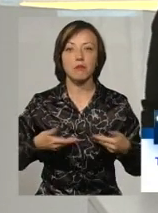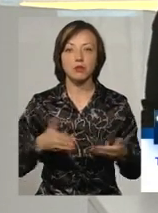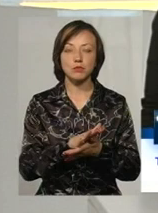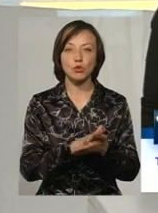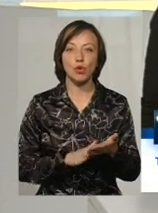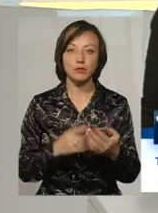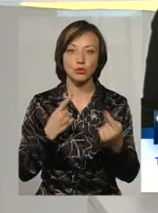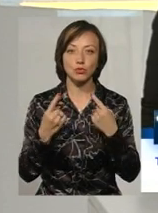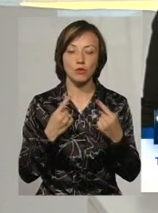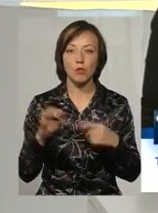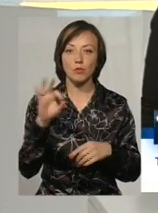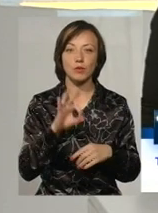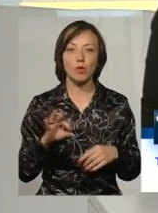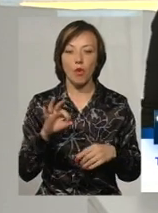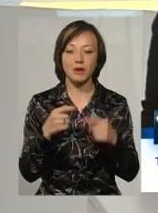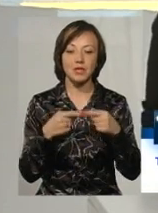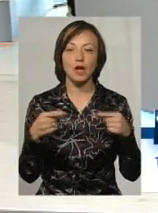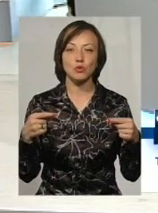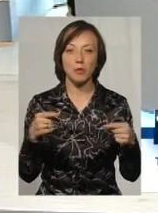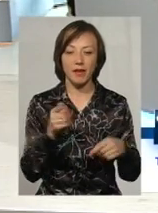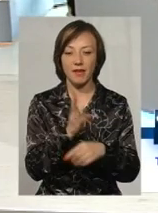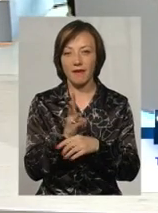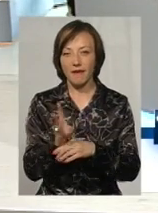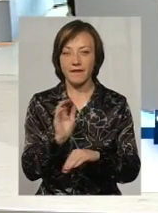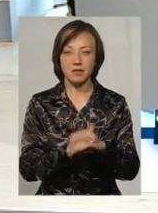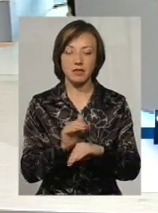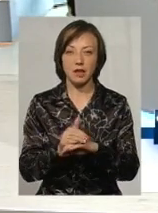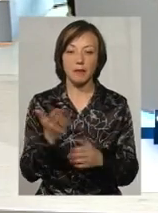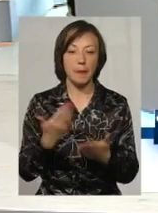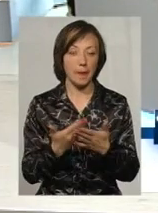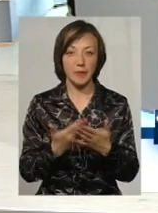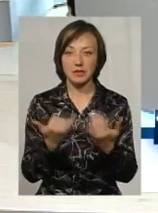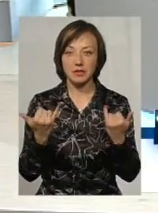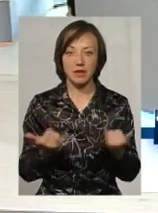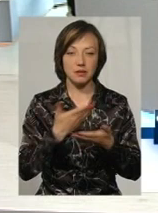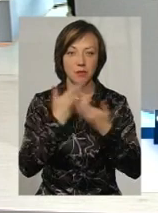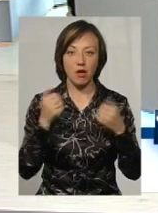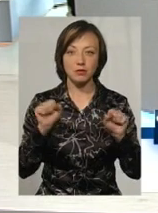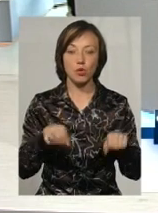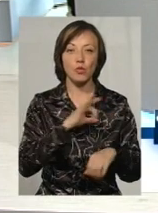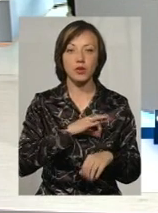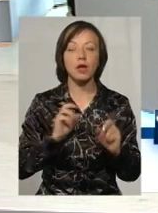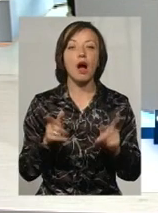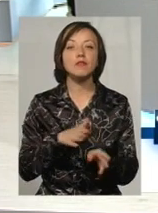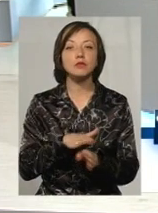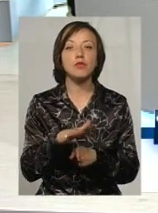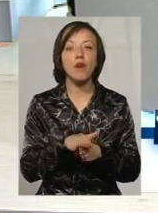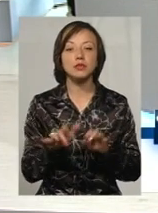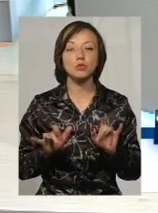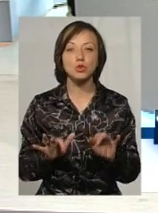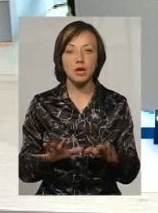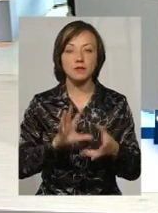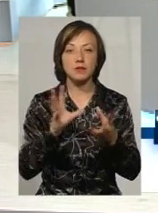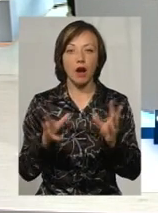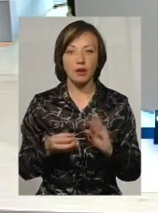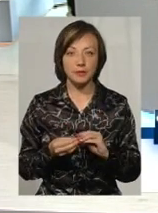нашу розмову з приводу засобів фіксації. Якщо зараз немає змоги ними користуватись, як тоді відбувається процес